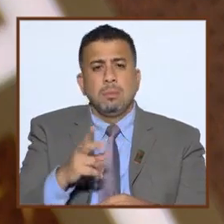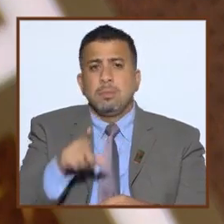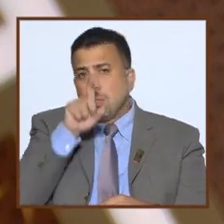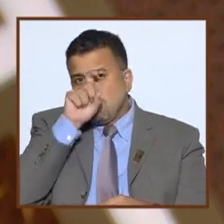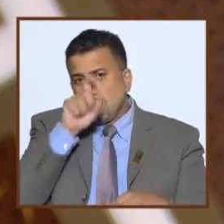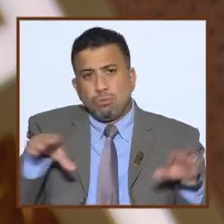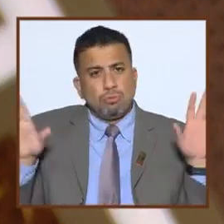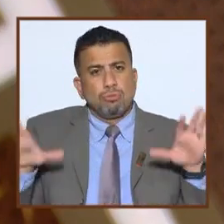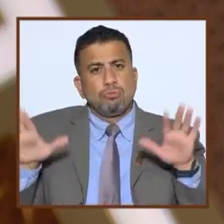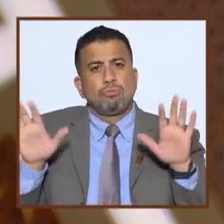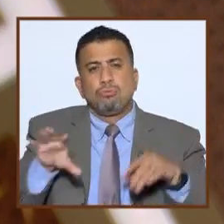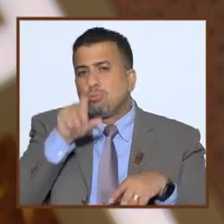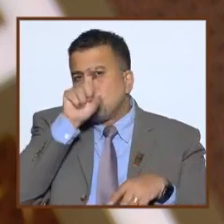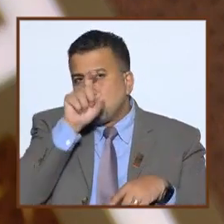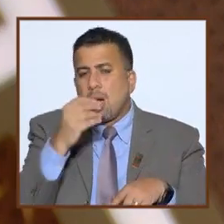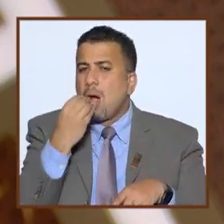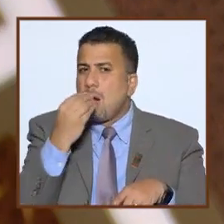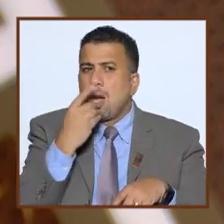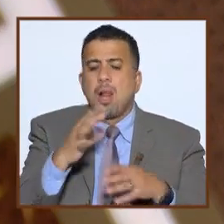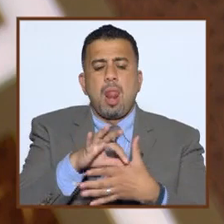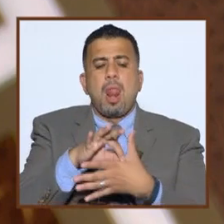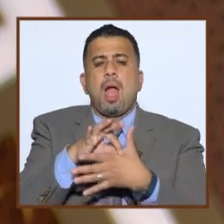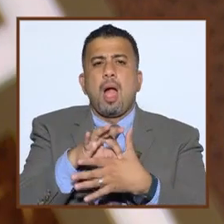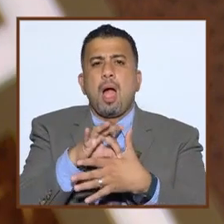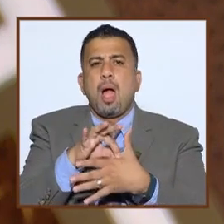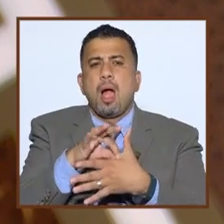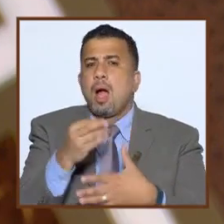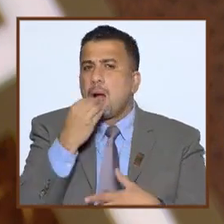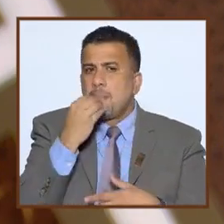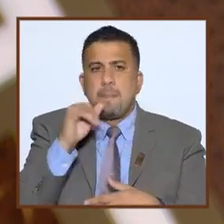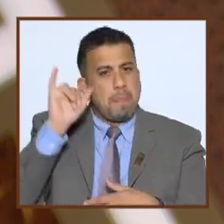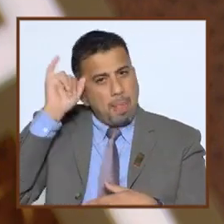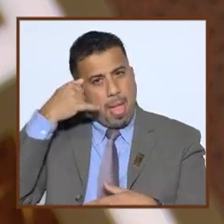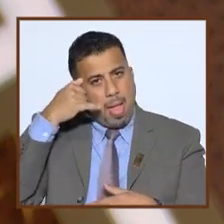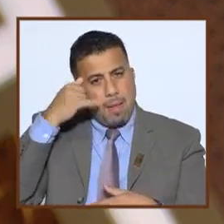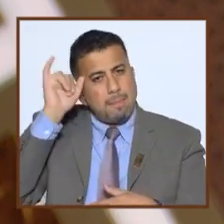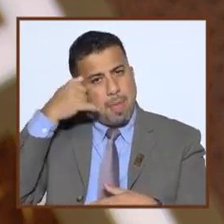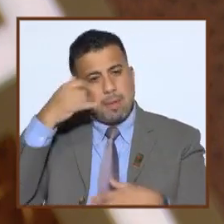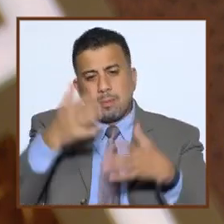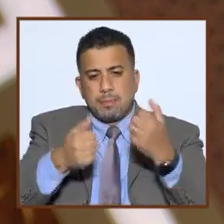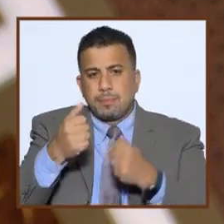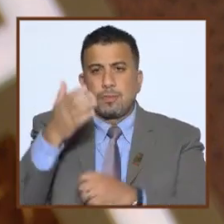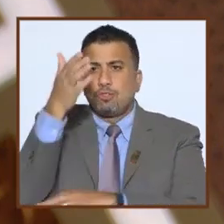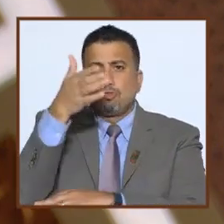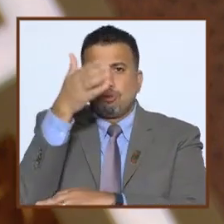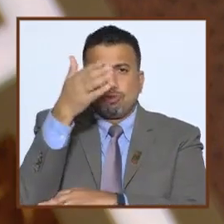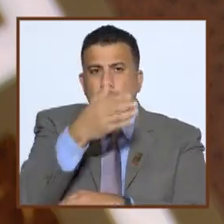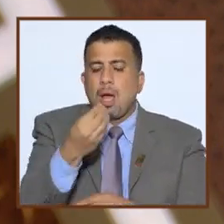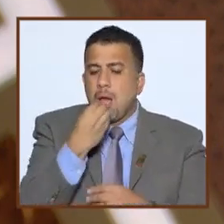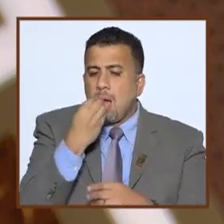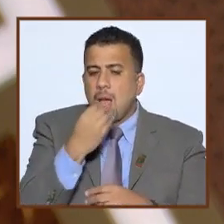الدجاج واكل اللحم لحم الماعز ولحم الغنم ولحم الابل